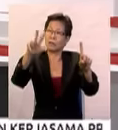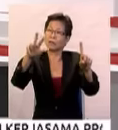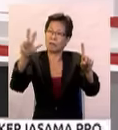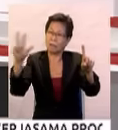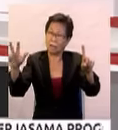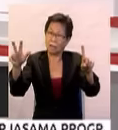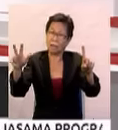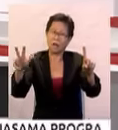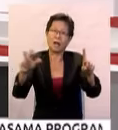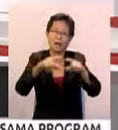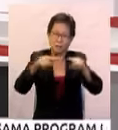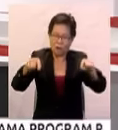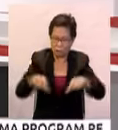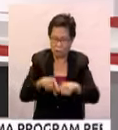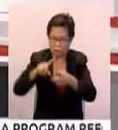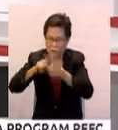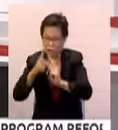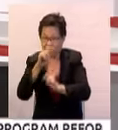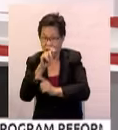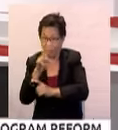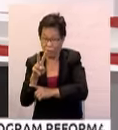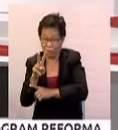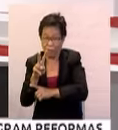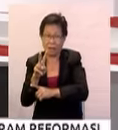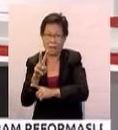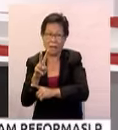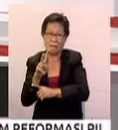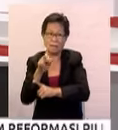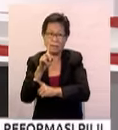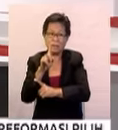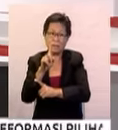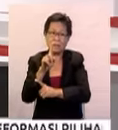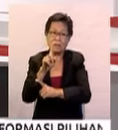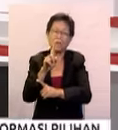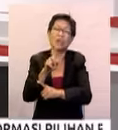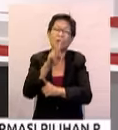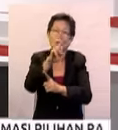1,651,333 dekoder Digital Television Terrestrial DTT dan